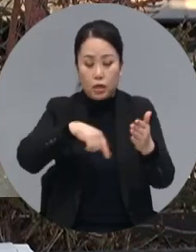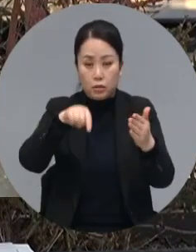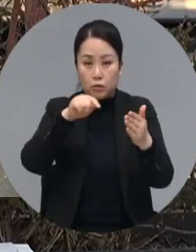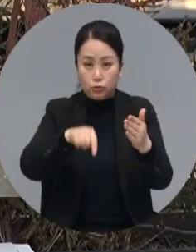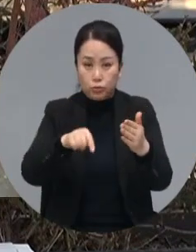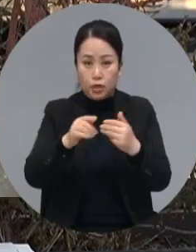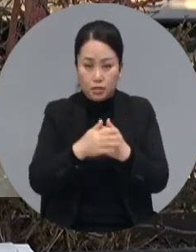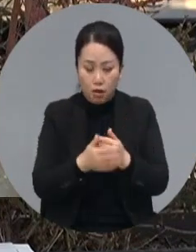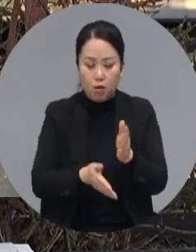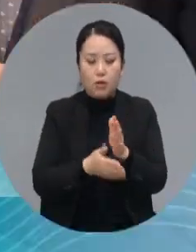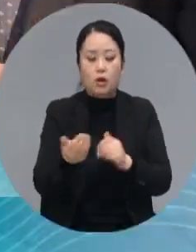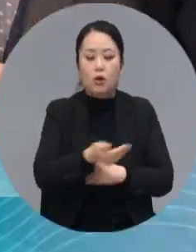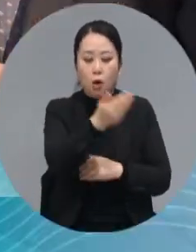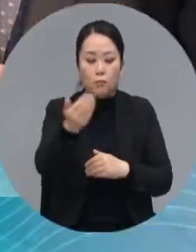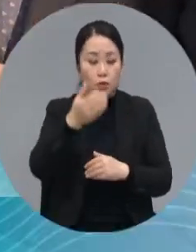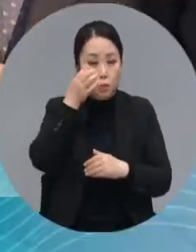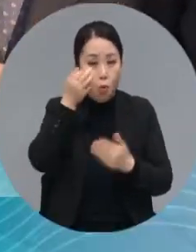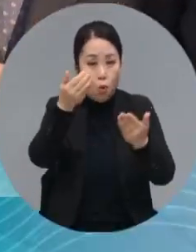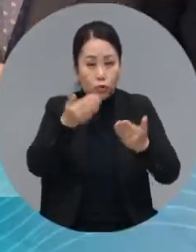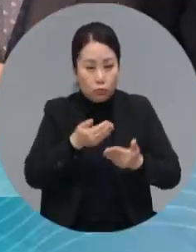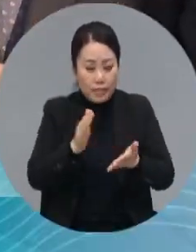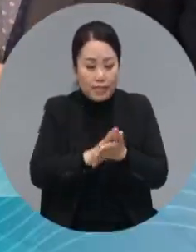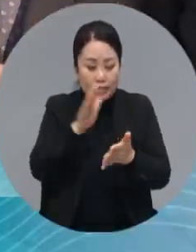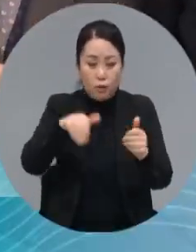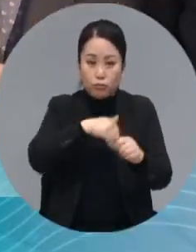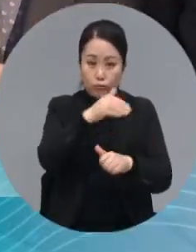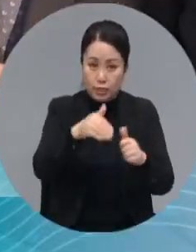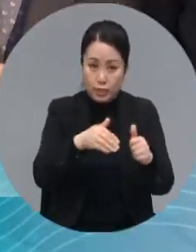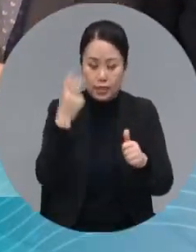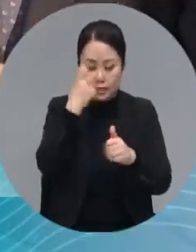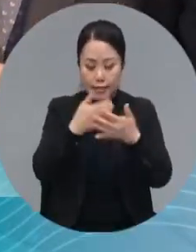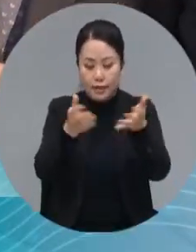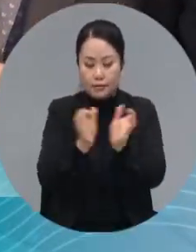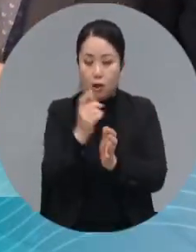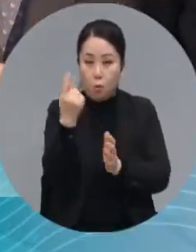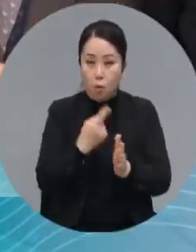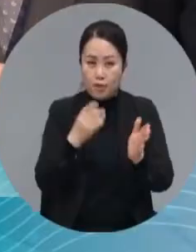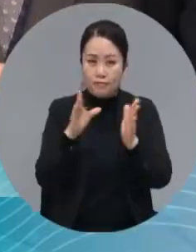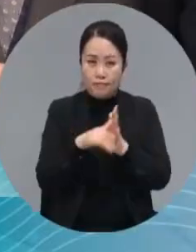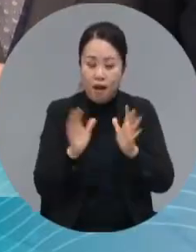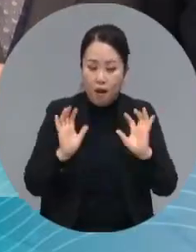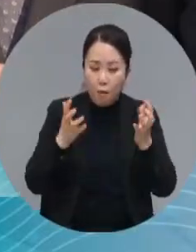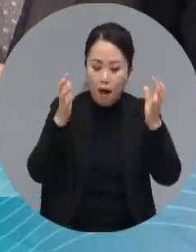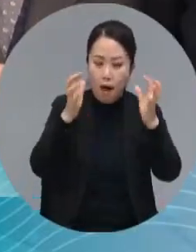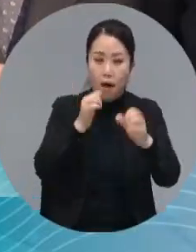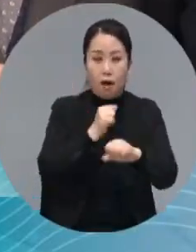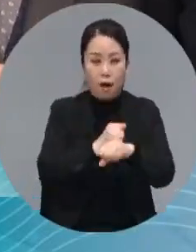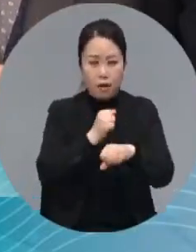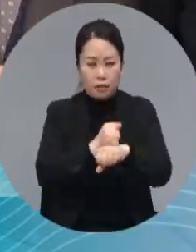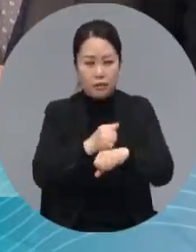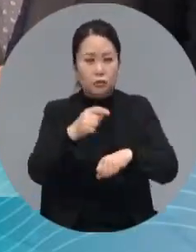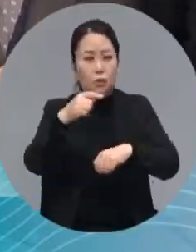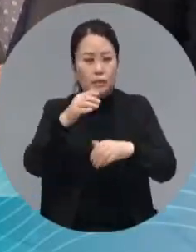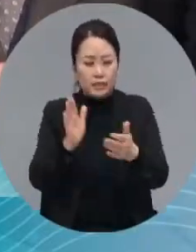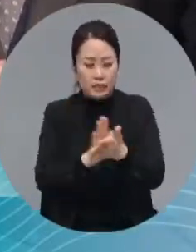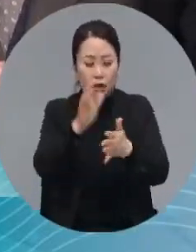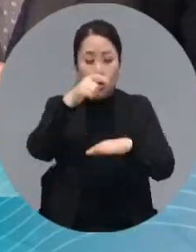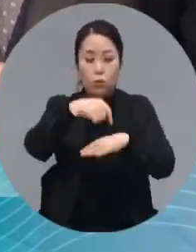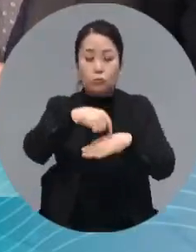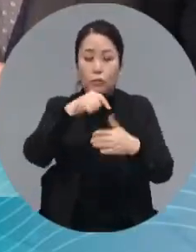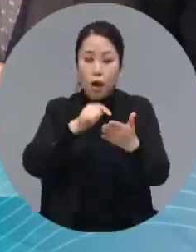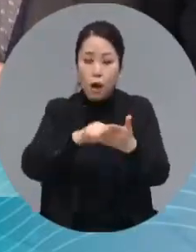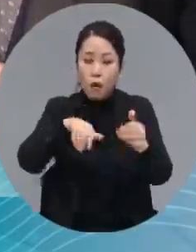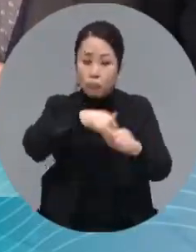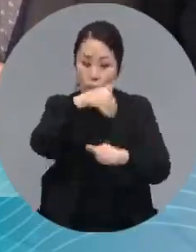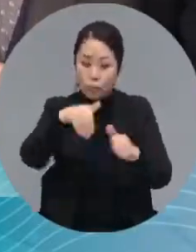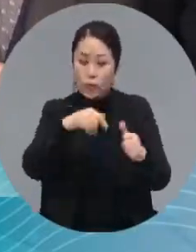보여준 열기, 또 실사단 때 보여줬던 그 환호와 열망, 이런 것들을 충분히